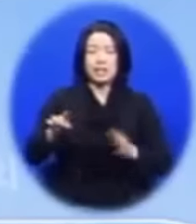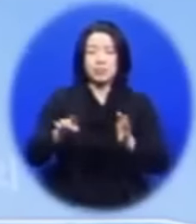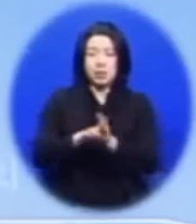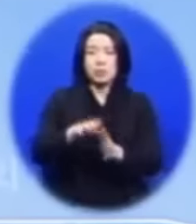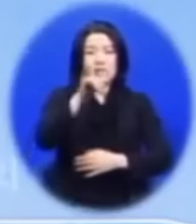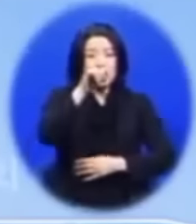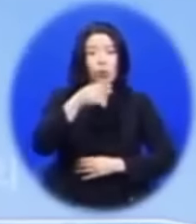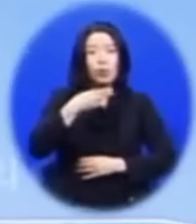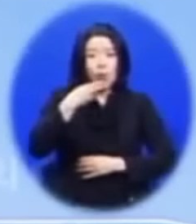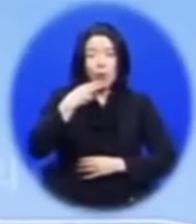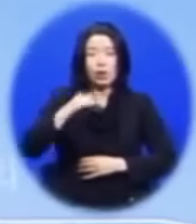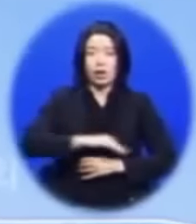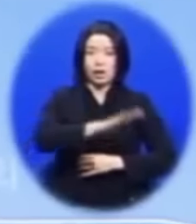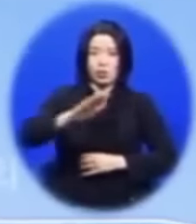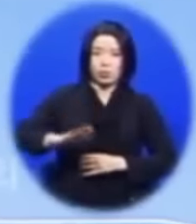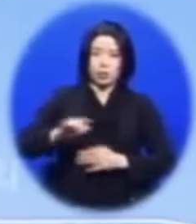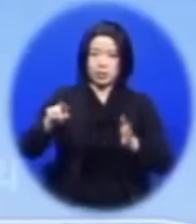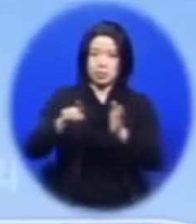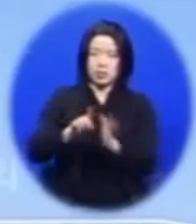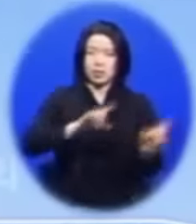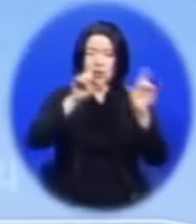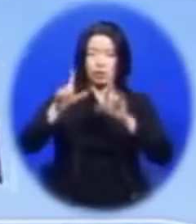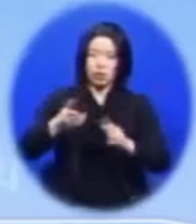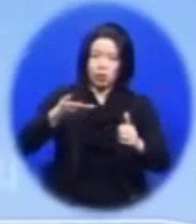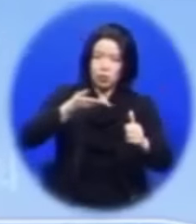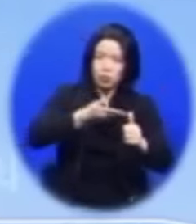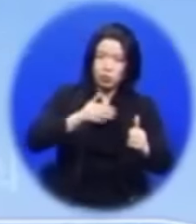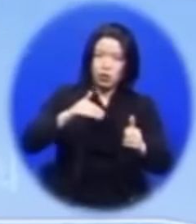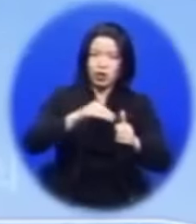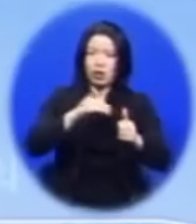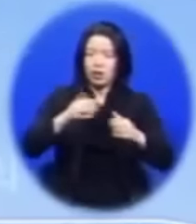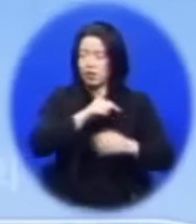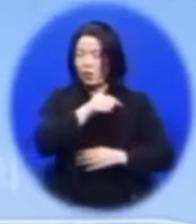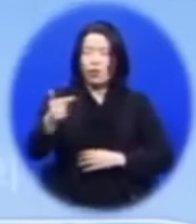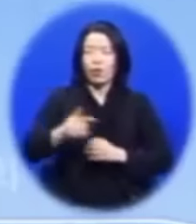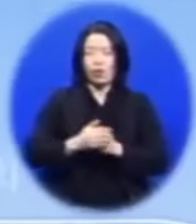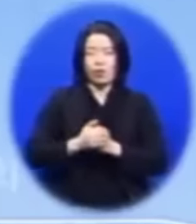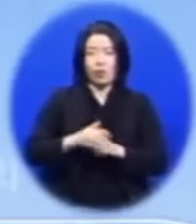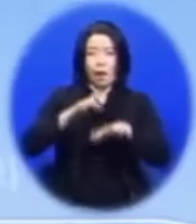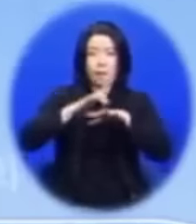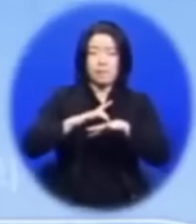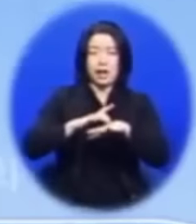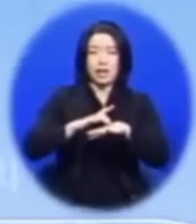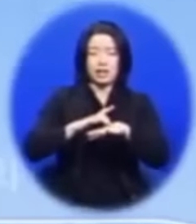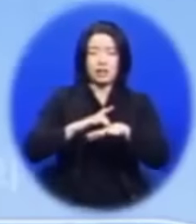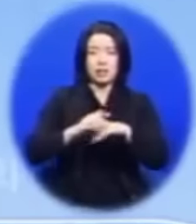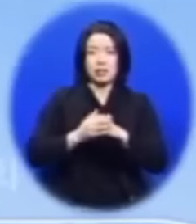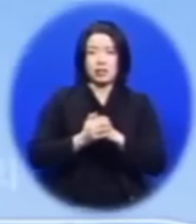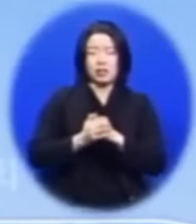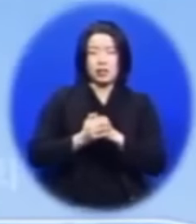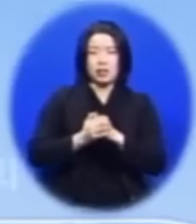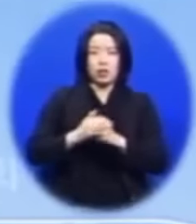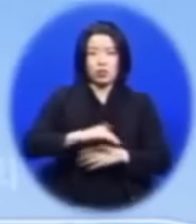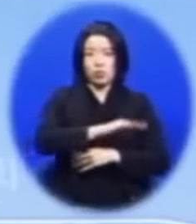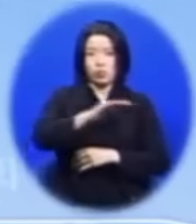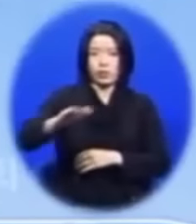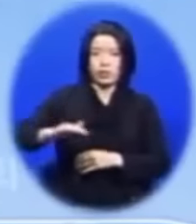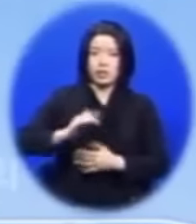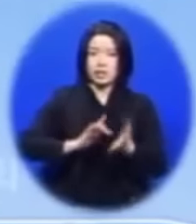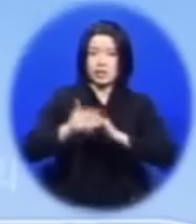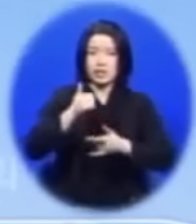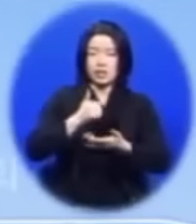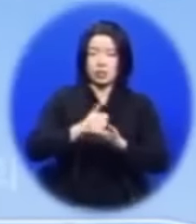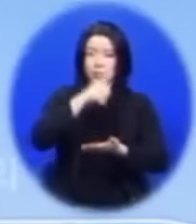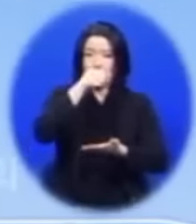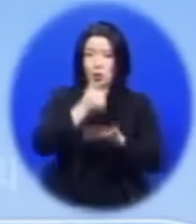없고가 우리 신앙생활에 미치는 영향이 엄청납니다 마귀는 우리를 예수님의